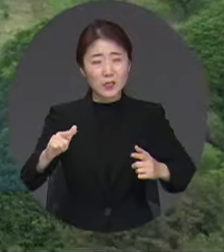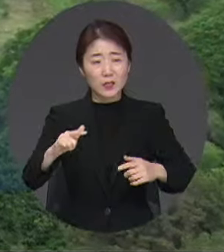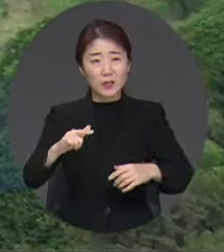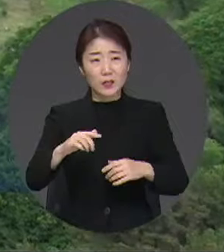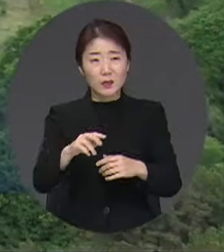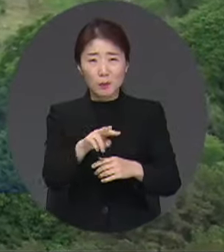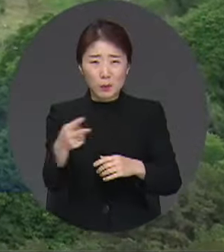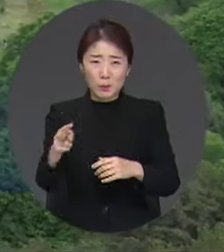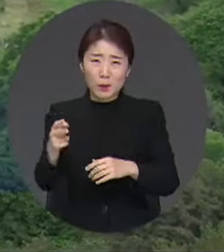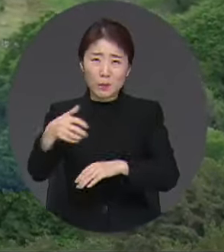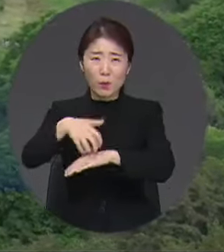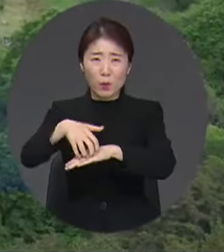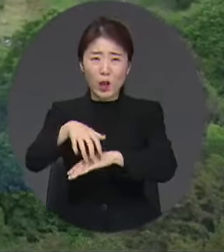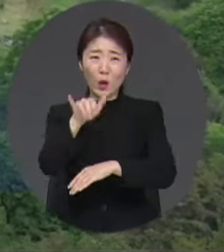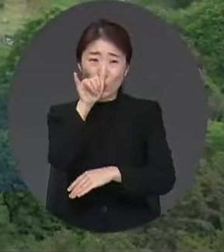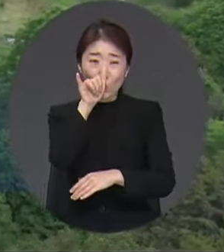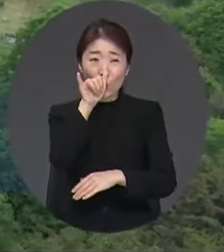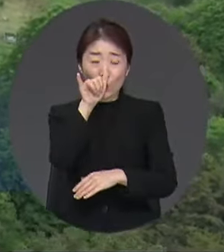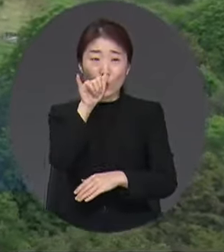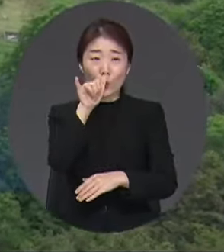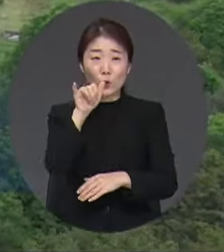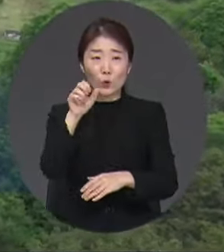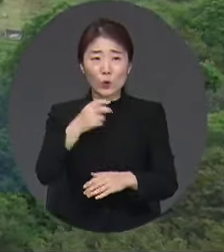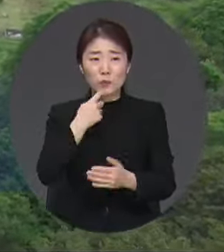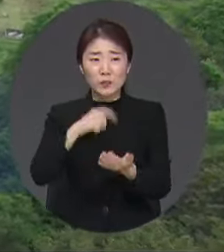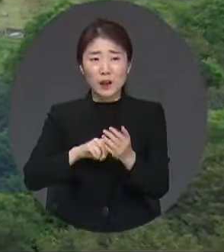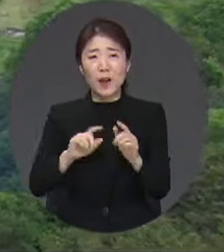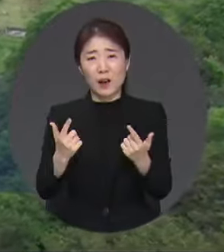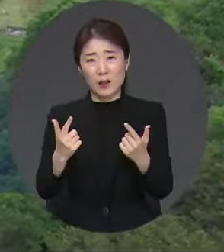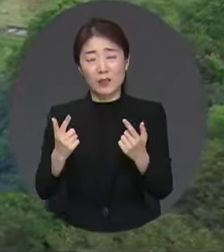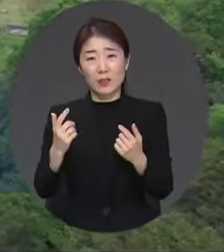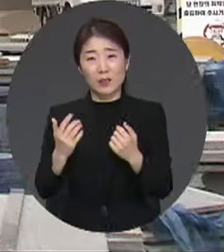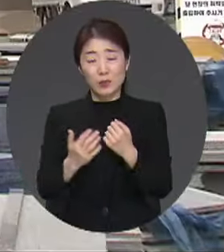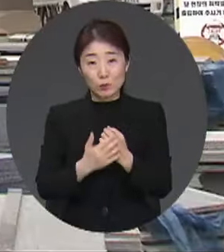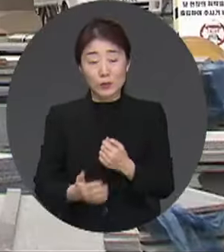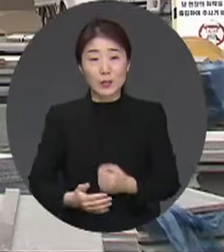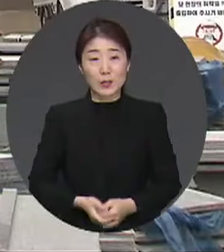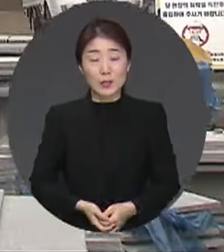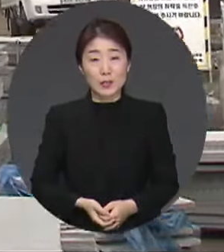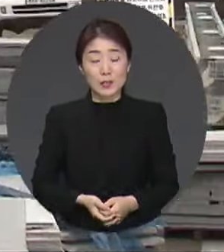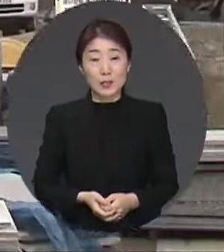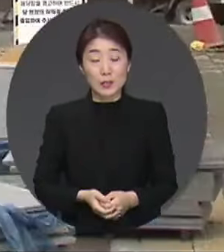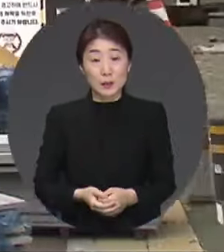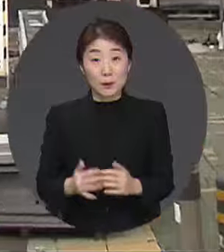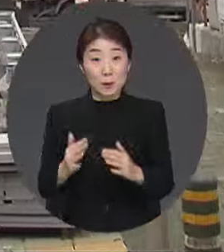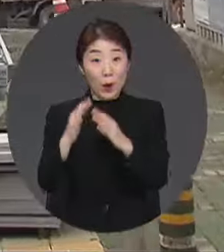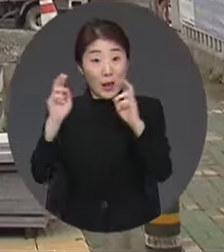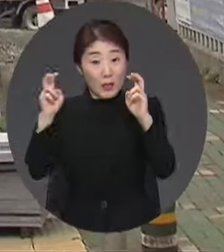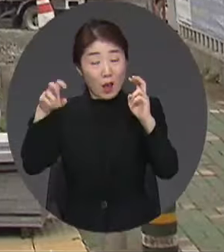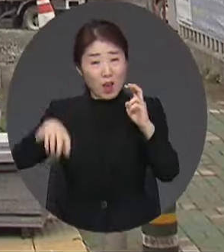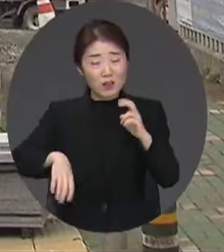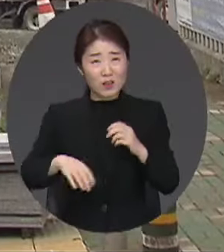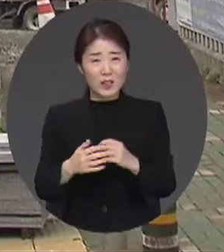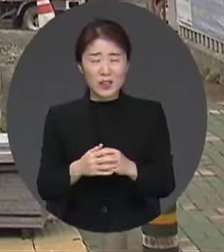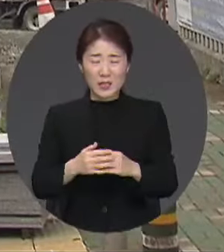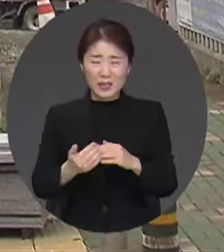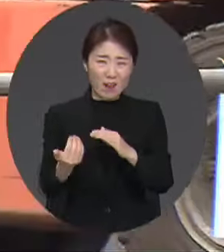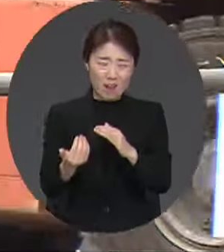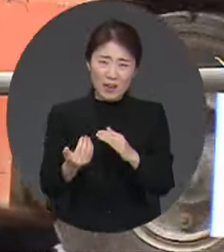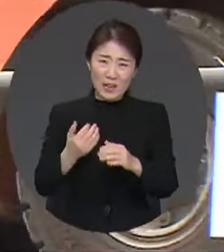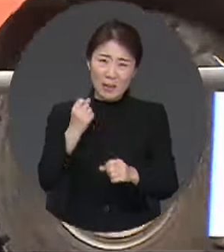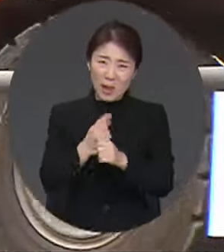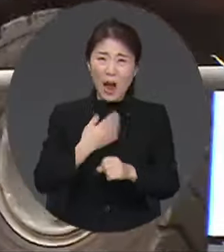계속 변경이 돼야 되고 그 변경 마저도 쉽지 않은 상황이 있기 때문에 시공사측은 예견된 사태였다